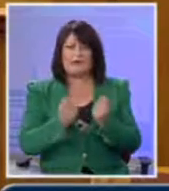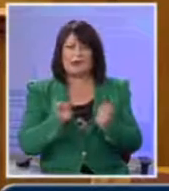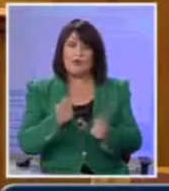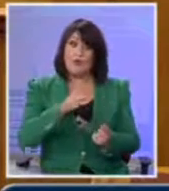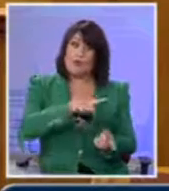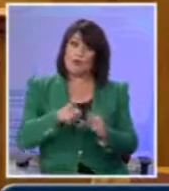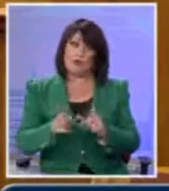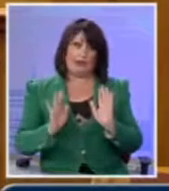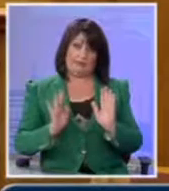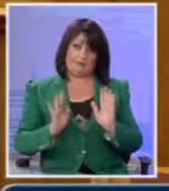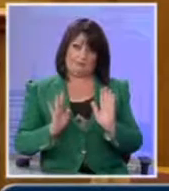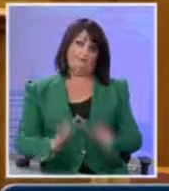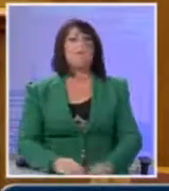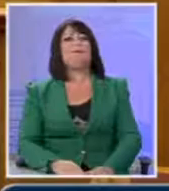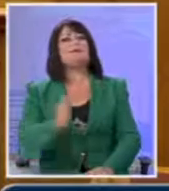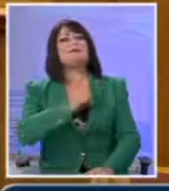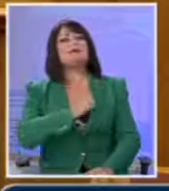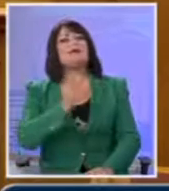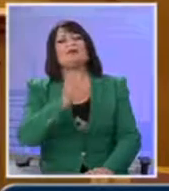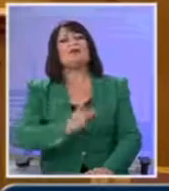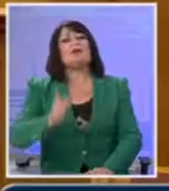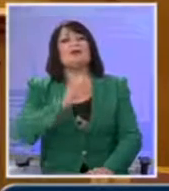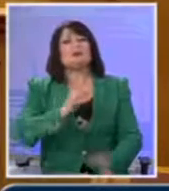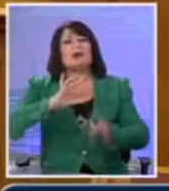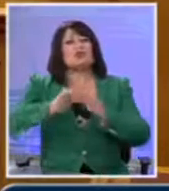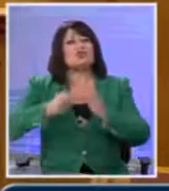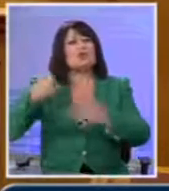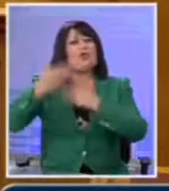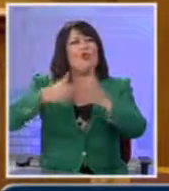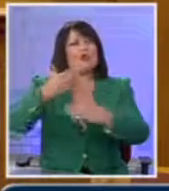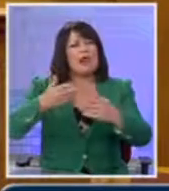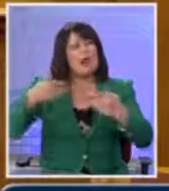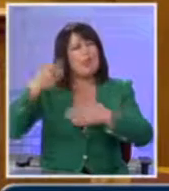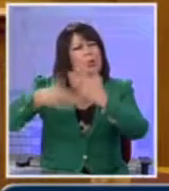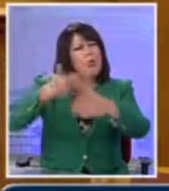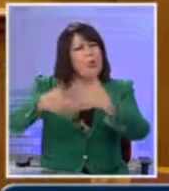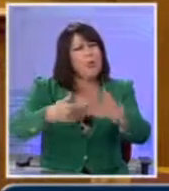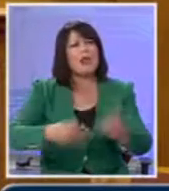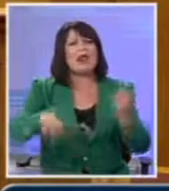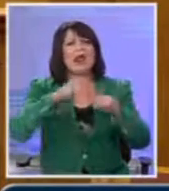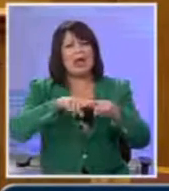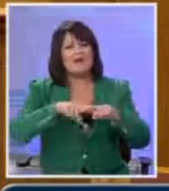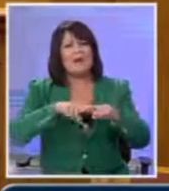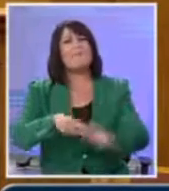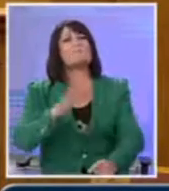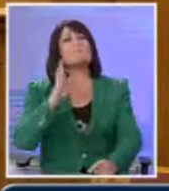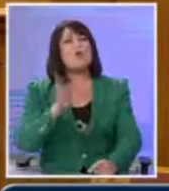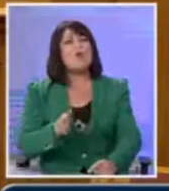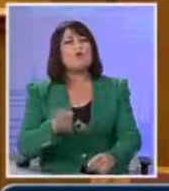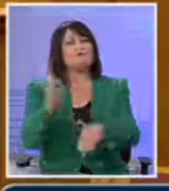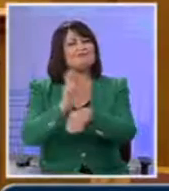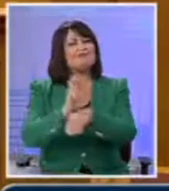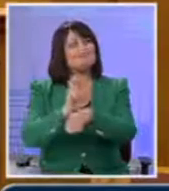Πιστεύουμε ότι μια κοινωνία με τέτοια ιστορία και τέτοια διαδρομή Είναι μια κοινωνία που διαθέτει